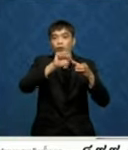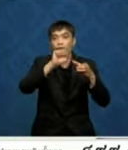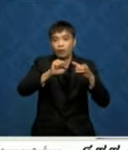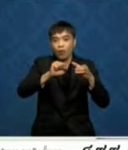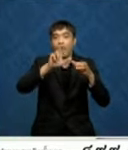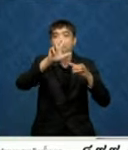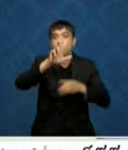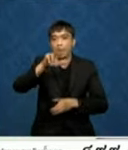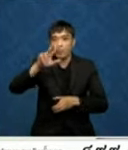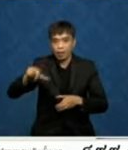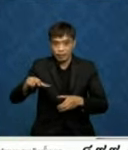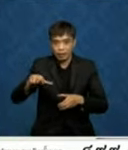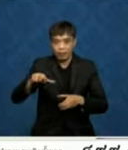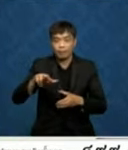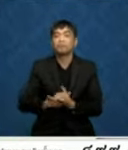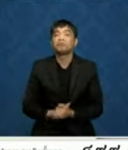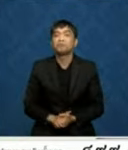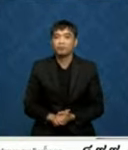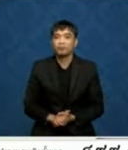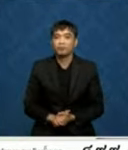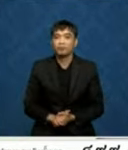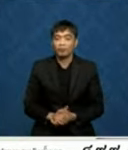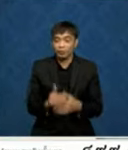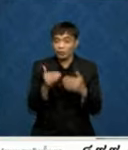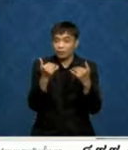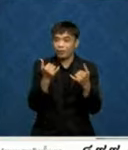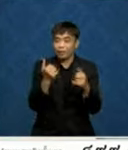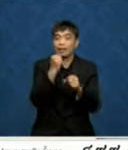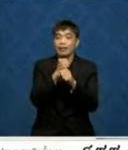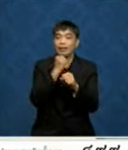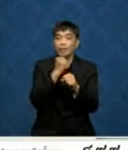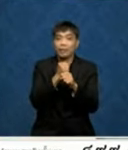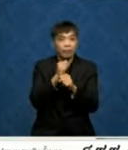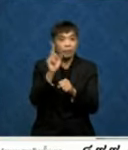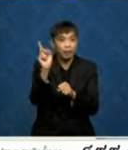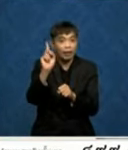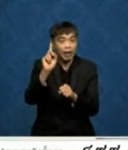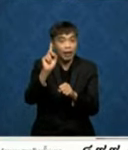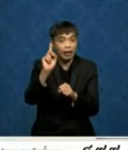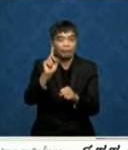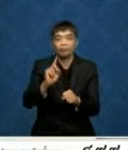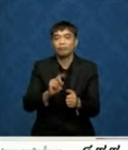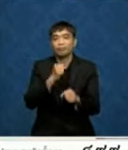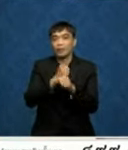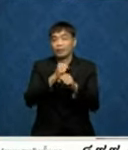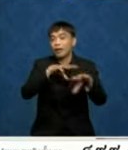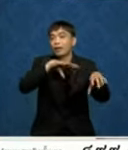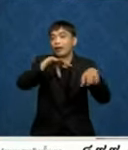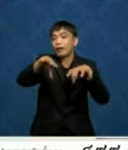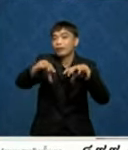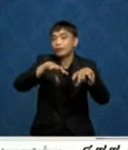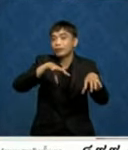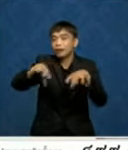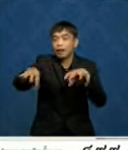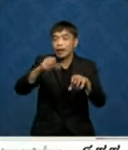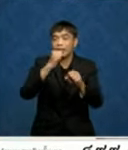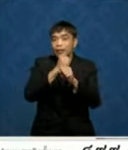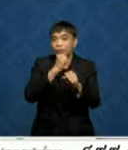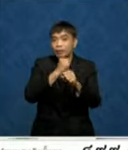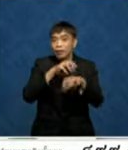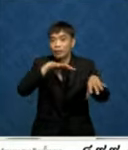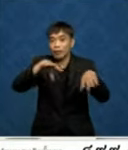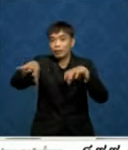าทำให้สิ่งที่เกิดขึ้นเป็นการบริหารจัดการที่ด